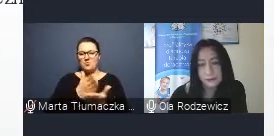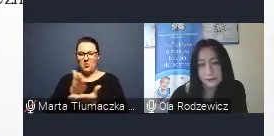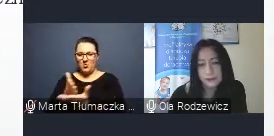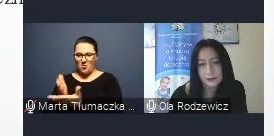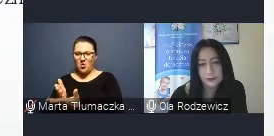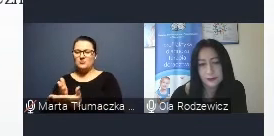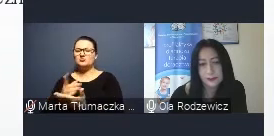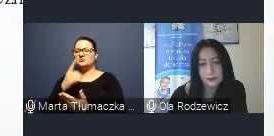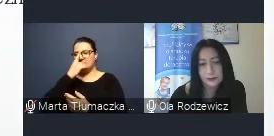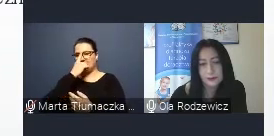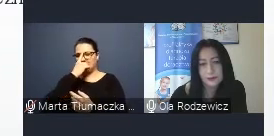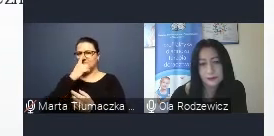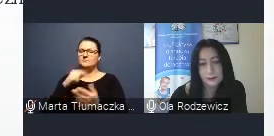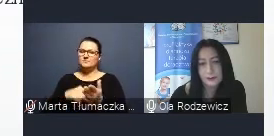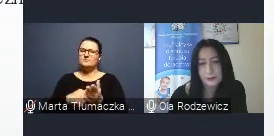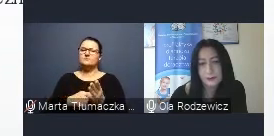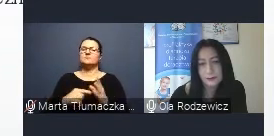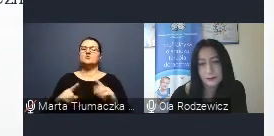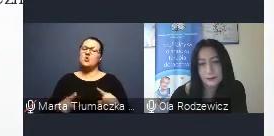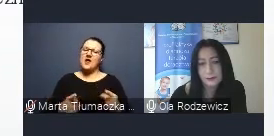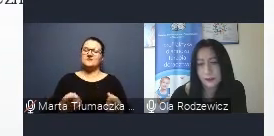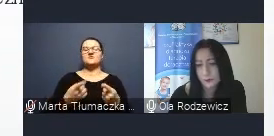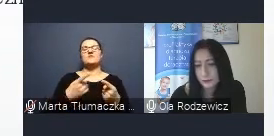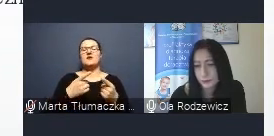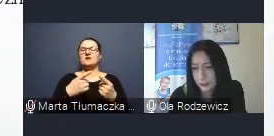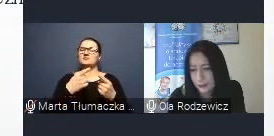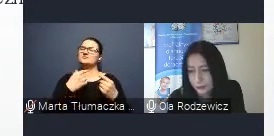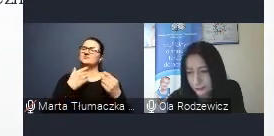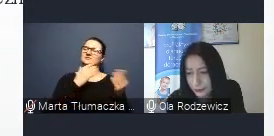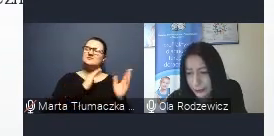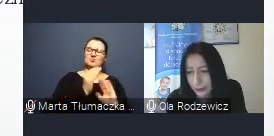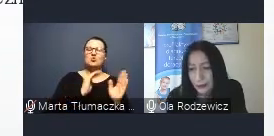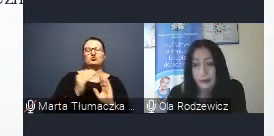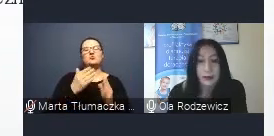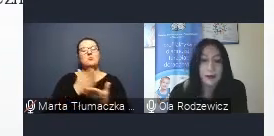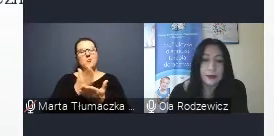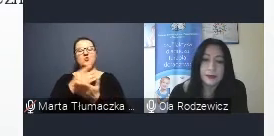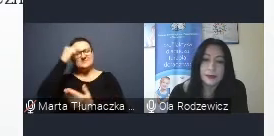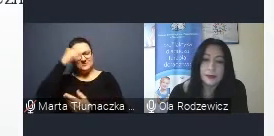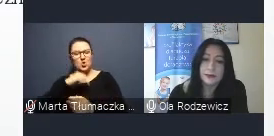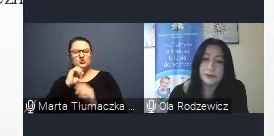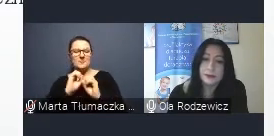organizowanej formy, jaką jest pomoc psychologiczno-pedagogiczna, możemy udzielać.